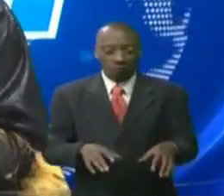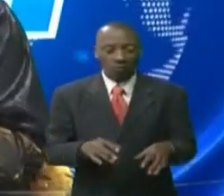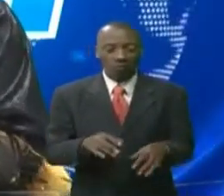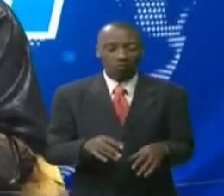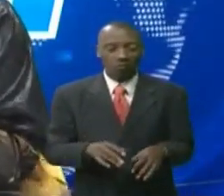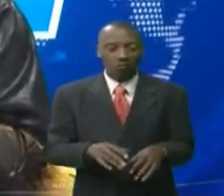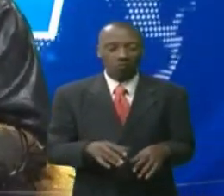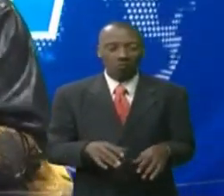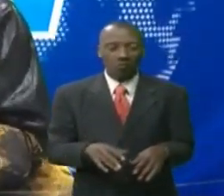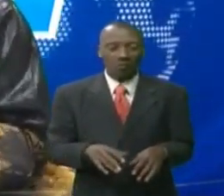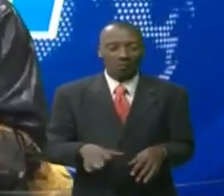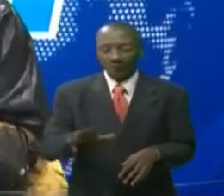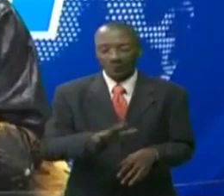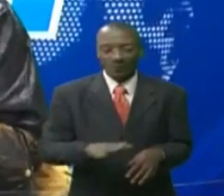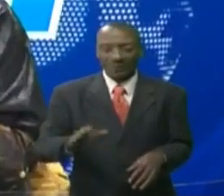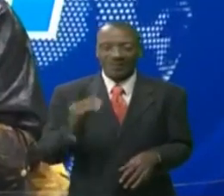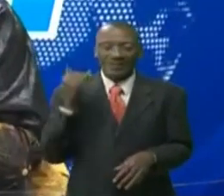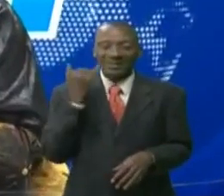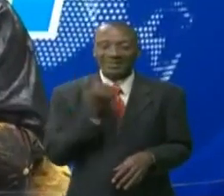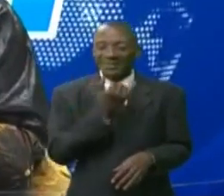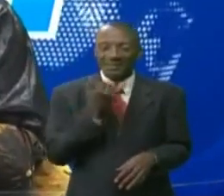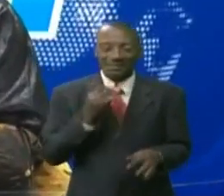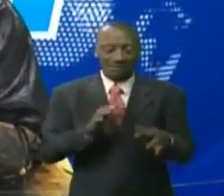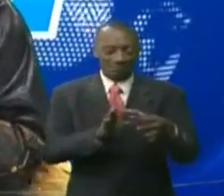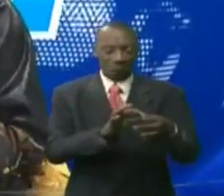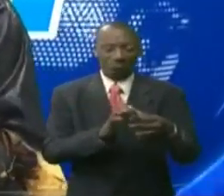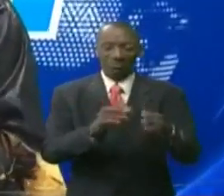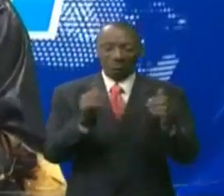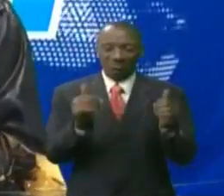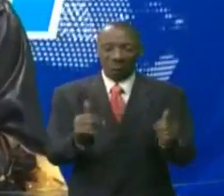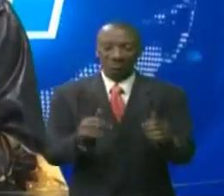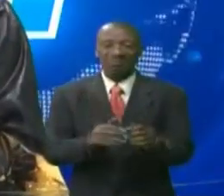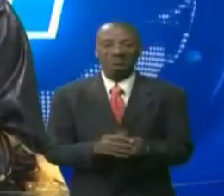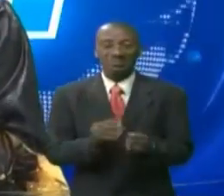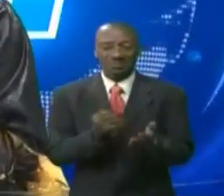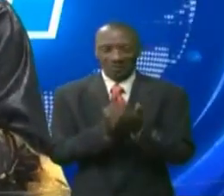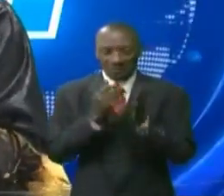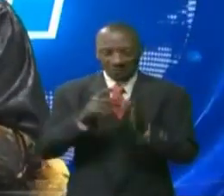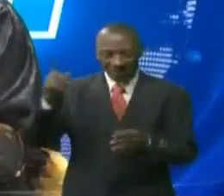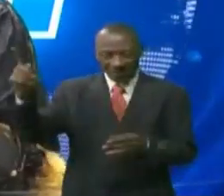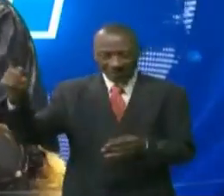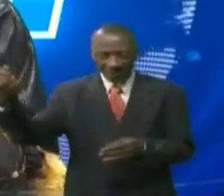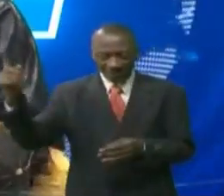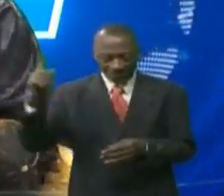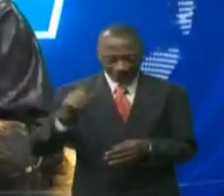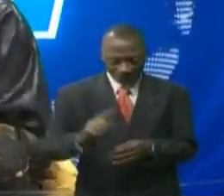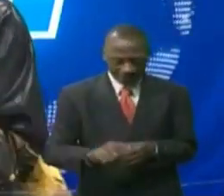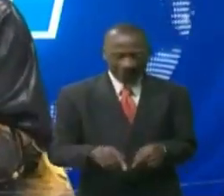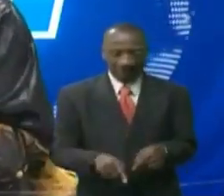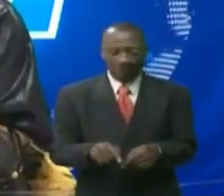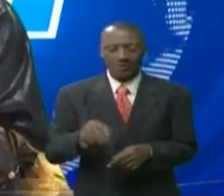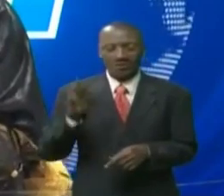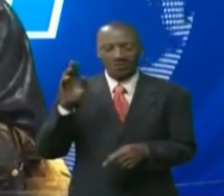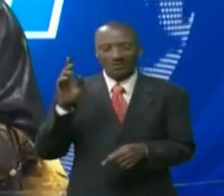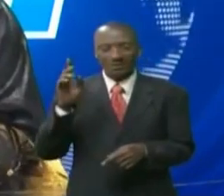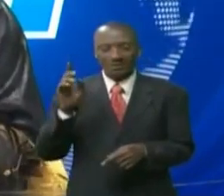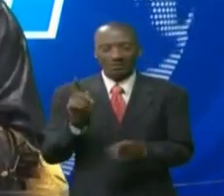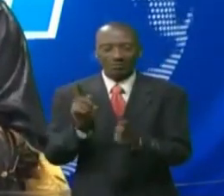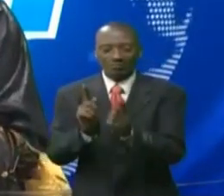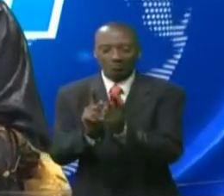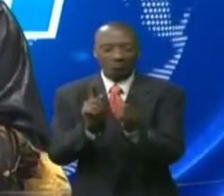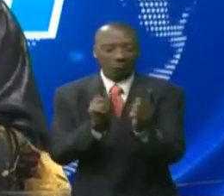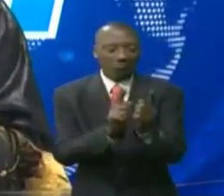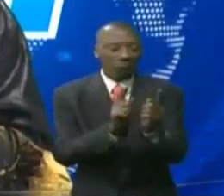davantage récemment l'ambassadeur de l'État hébreu en sé jour à Kinshasa a eu plusieurs échanges avec les autorités qu'